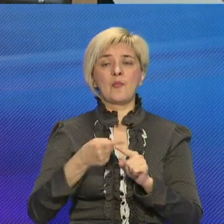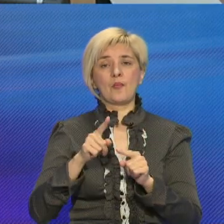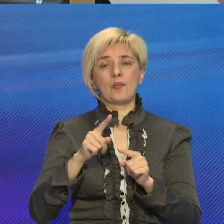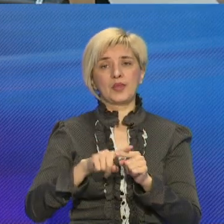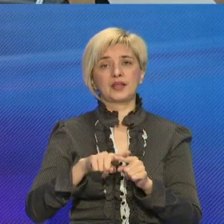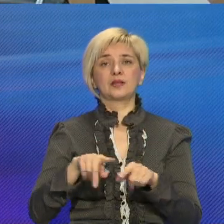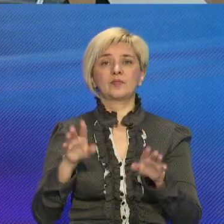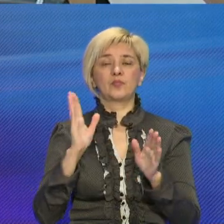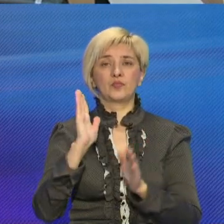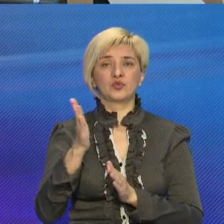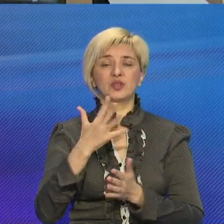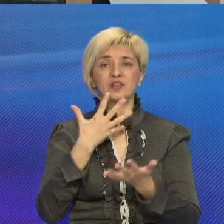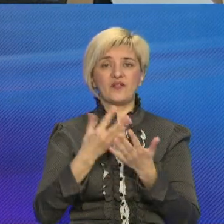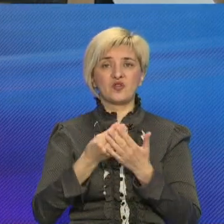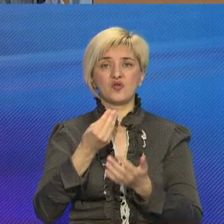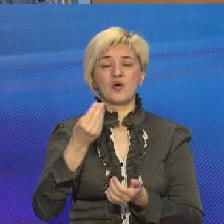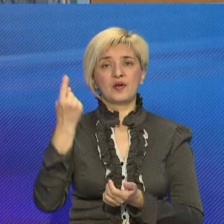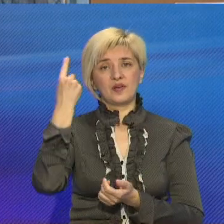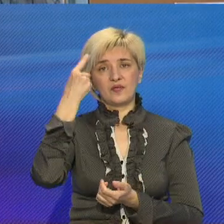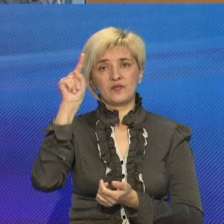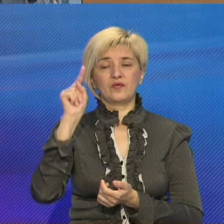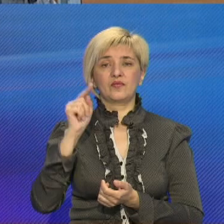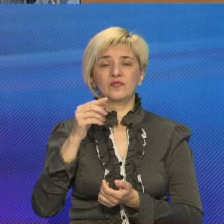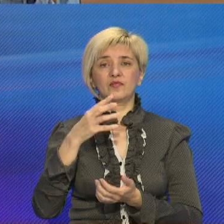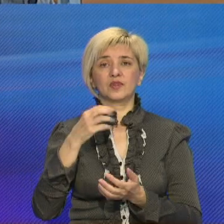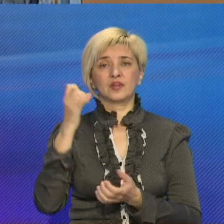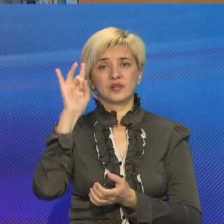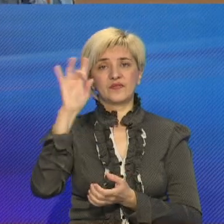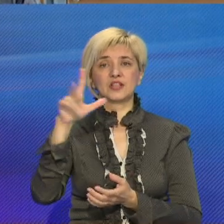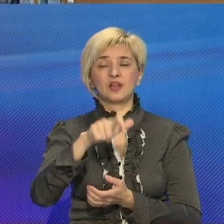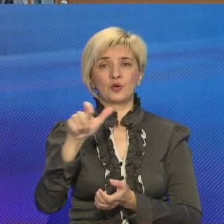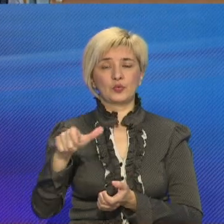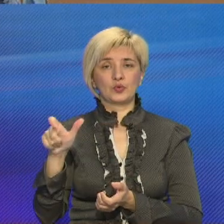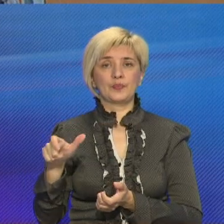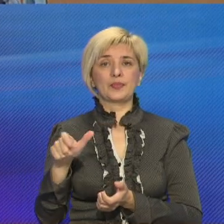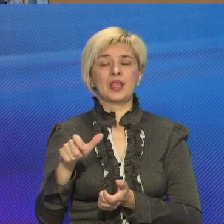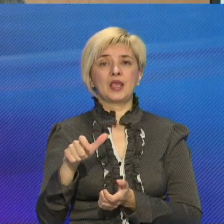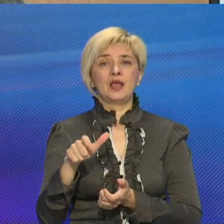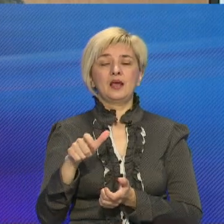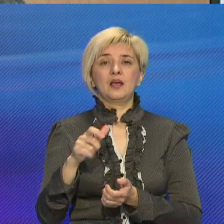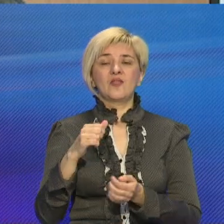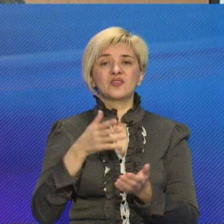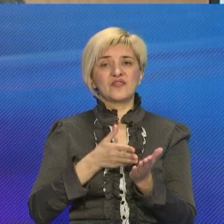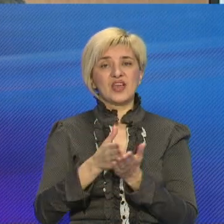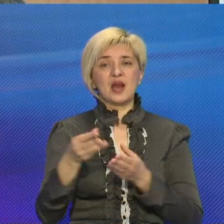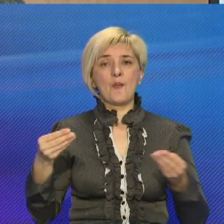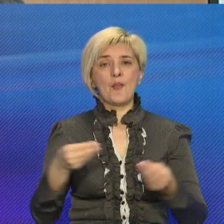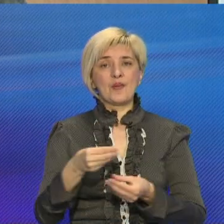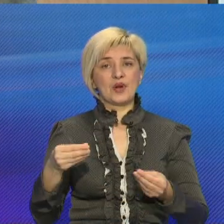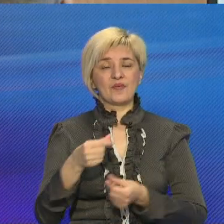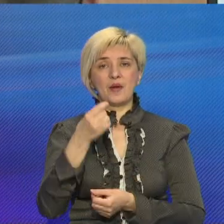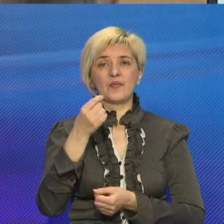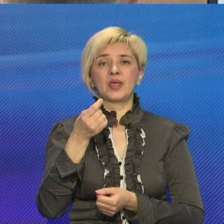узросце народзяцца ўласныя Ілоны Маскі, Сцівы Джобсы і Білы Гейцы. Да слова, сфера прадпрымальніцтва ў Беларусі і на Гродзеншчыне